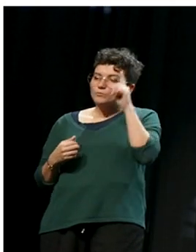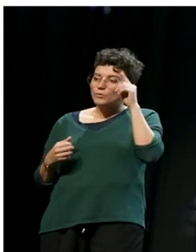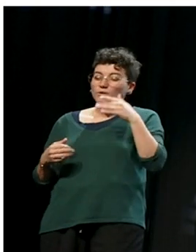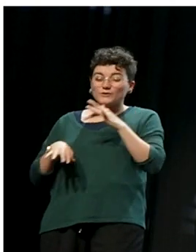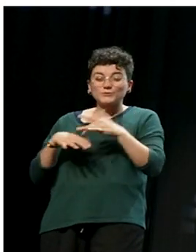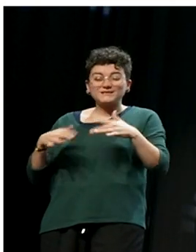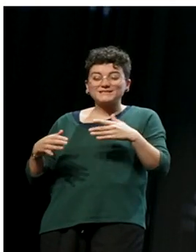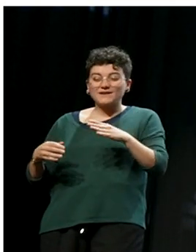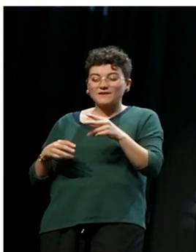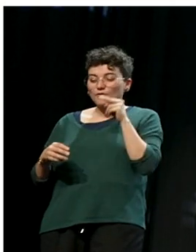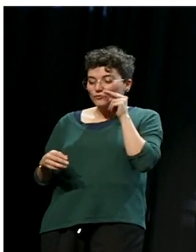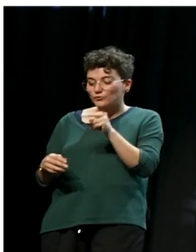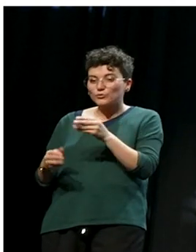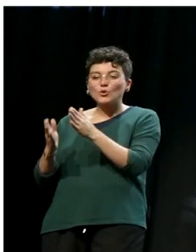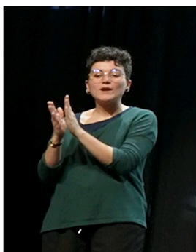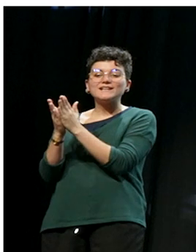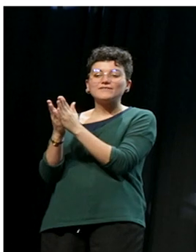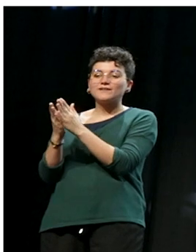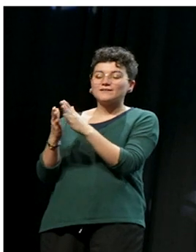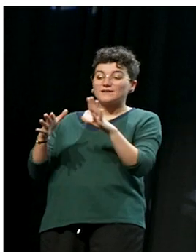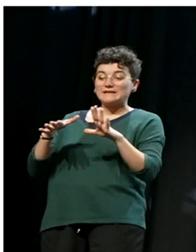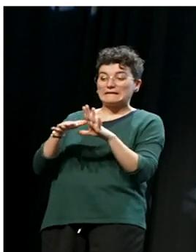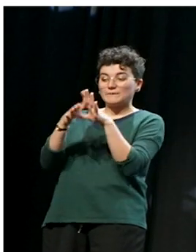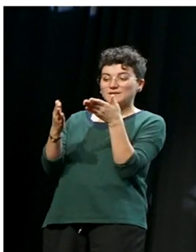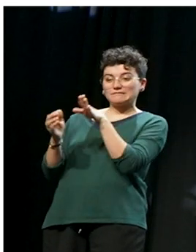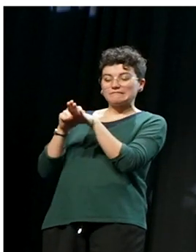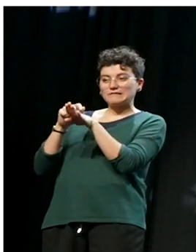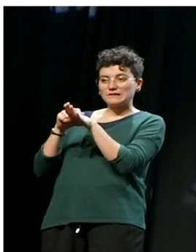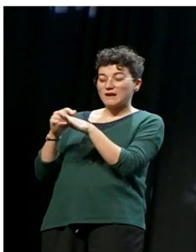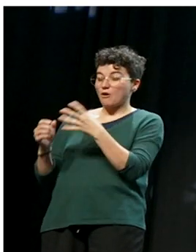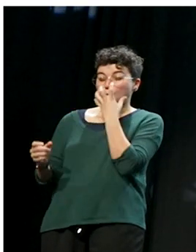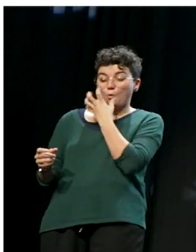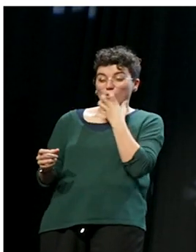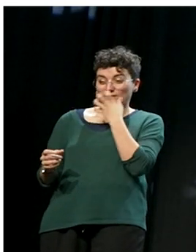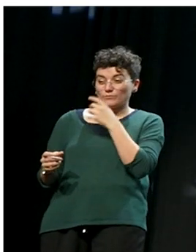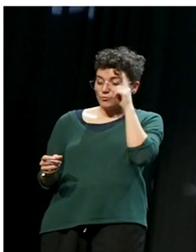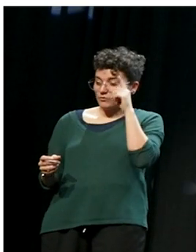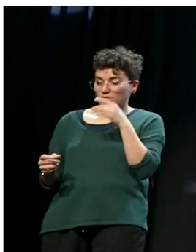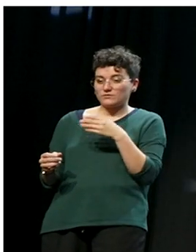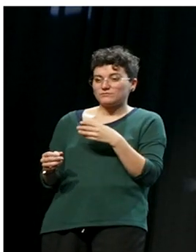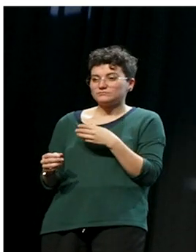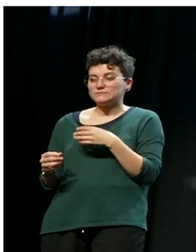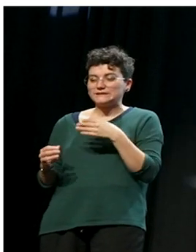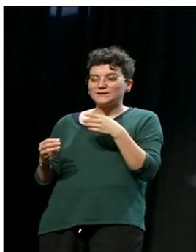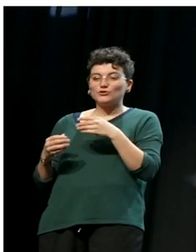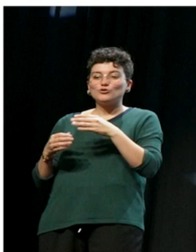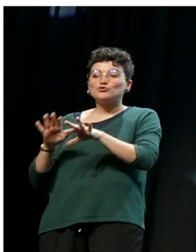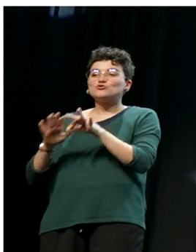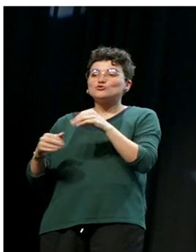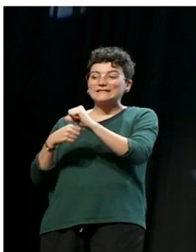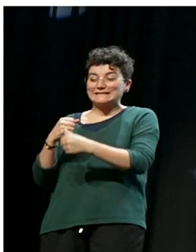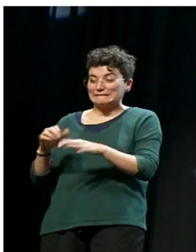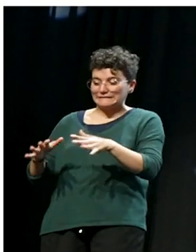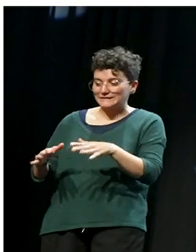immondes dans des romans qui sont sortis. Quand je dis immondes, vraiment, esthétiquement, c'est pas bien là, ce qu'il a fait sur des romans là, qui sont sortis avec des